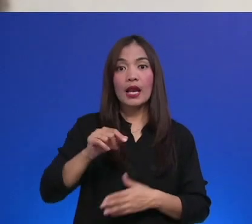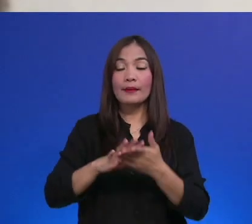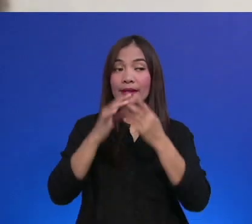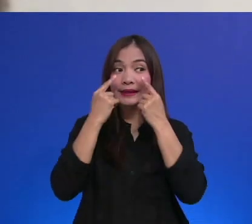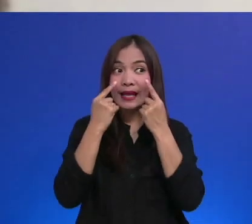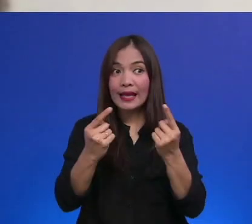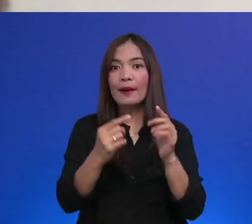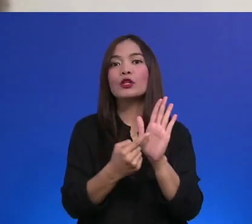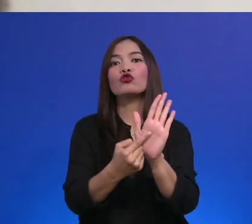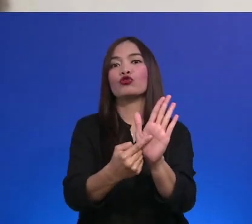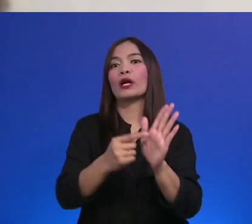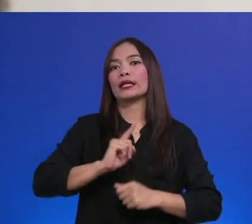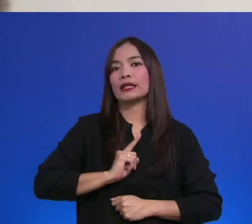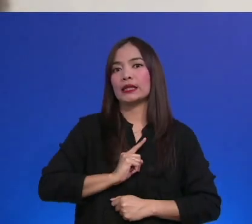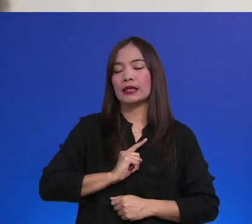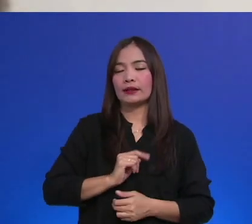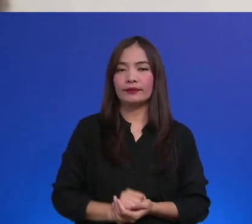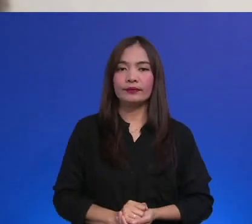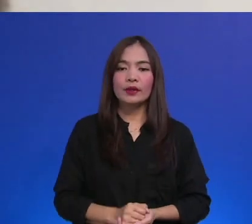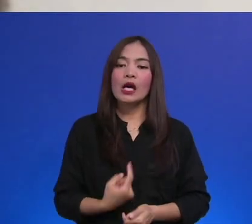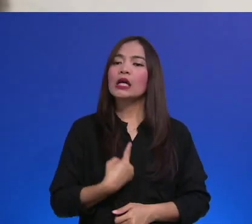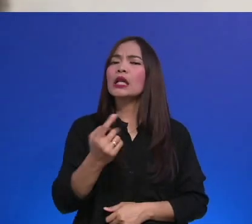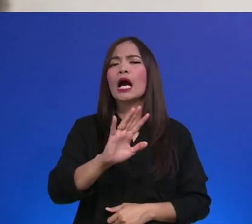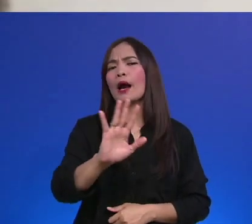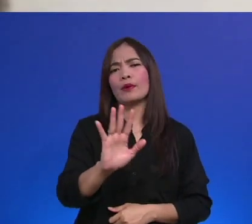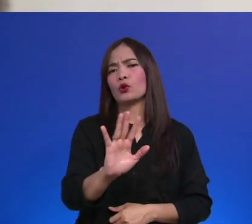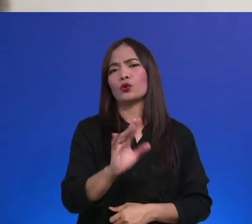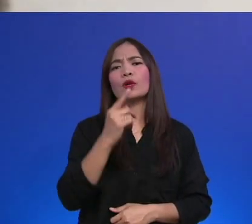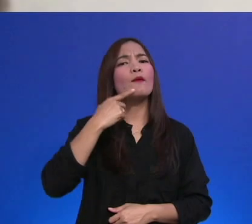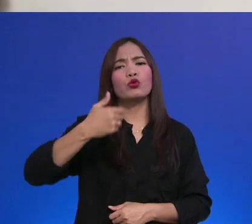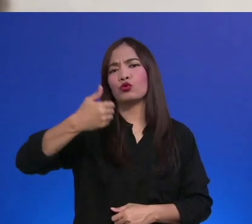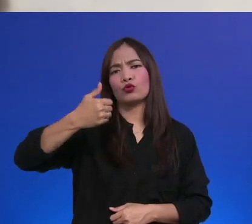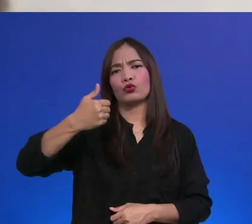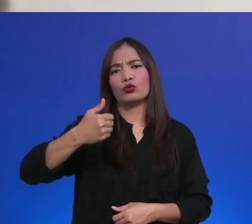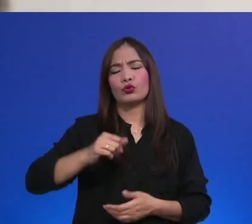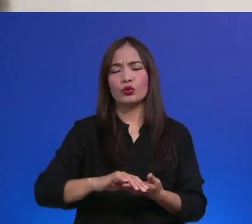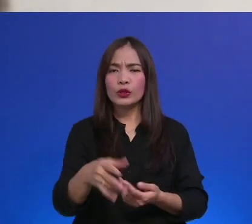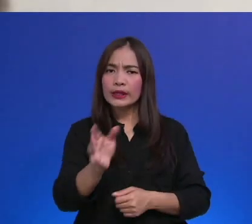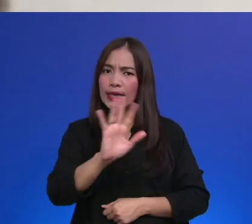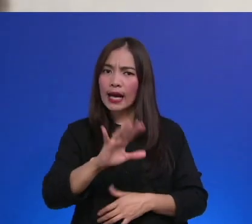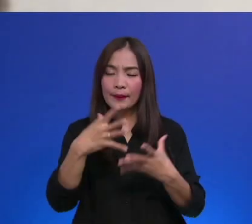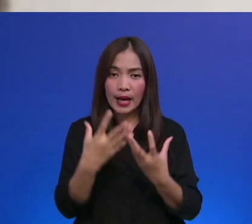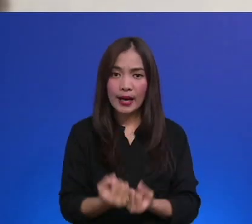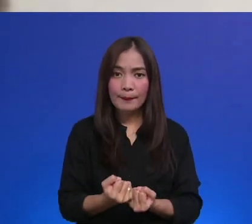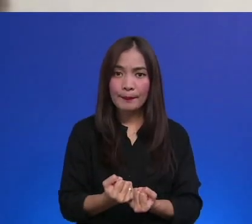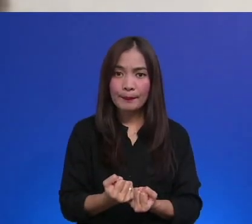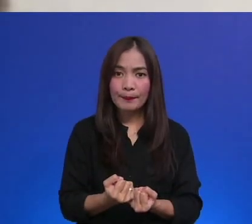tersebut kita tidak perlu ya Jangan berharap